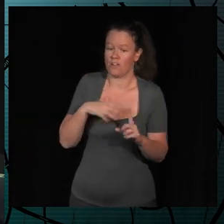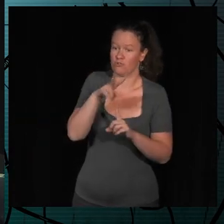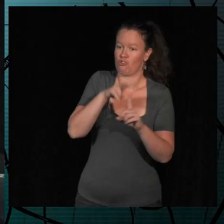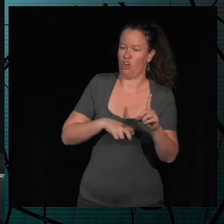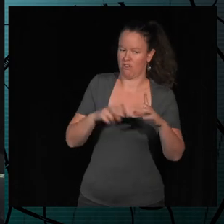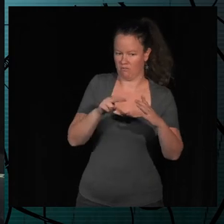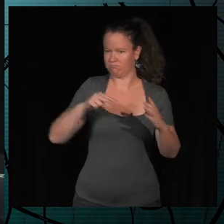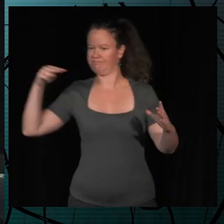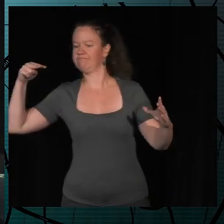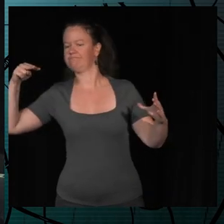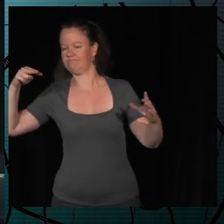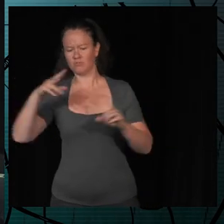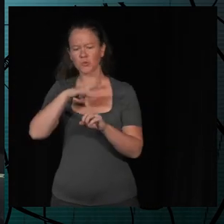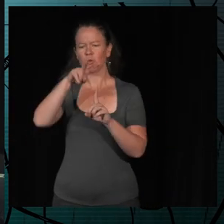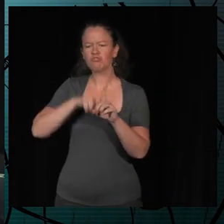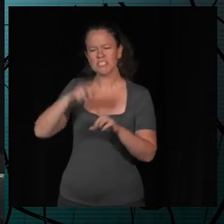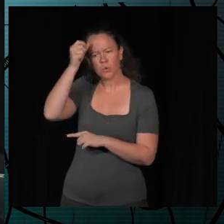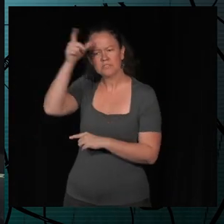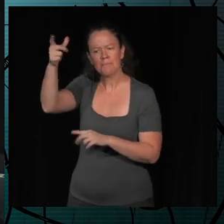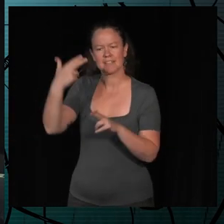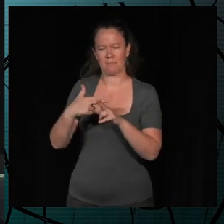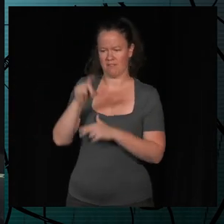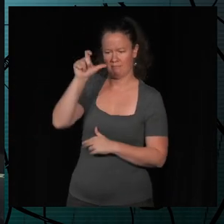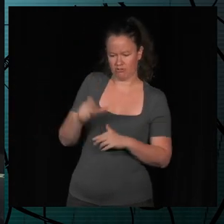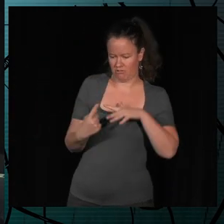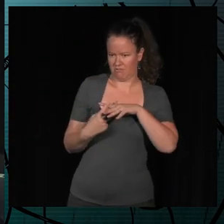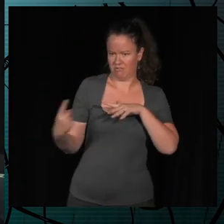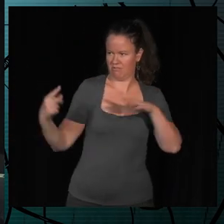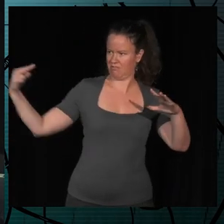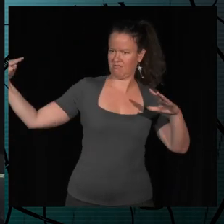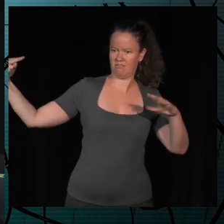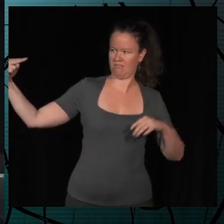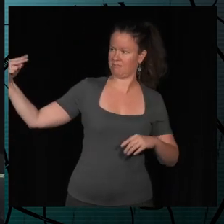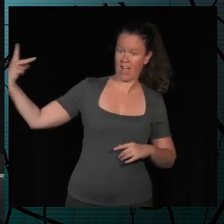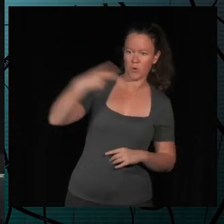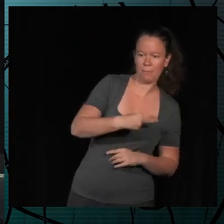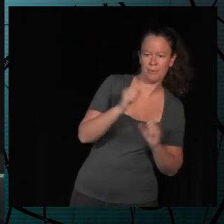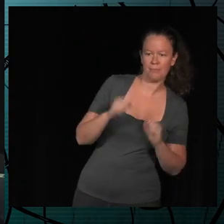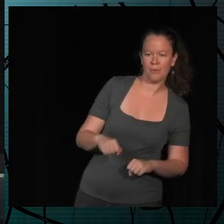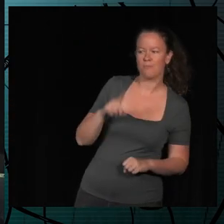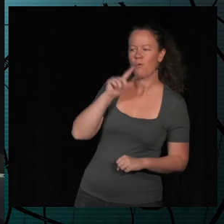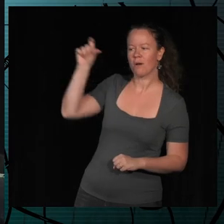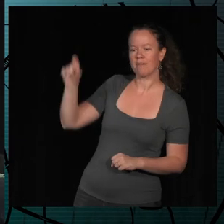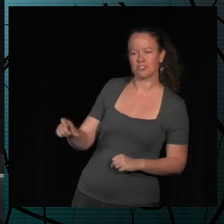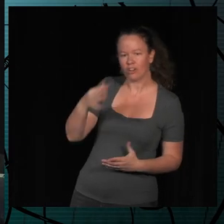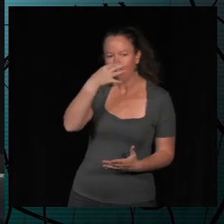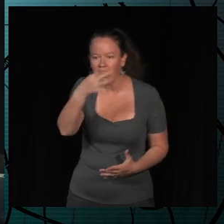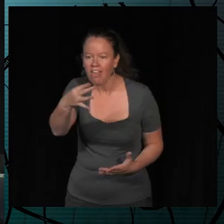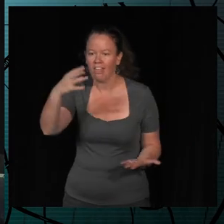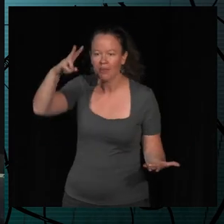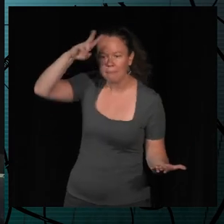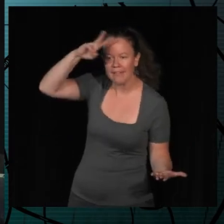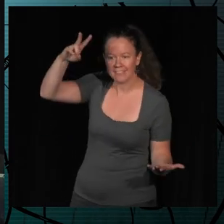marginal séquant quelqu'un extérieur et qui parfois peut couper poser des questions bêtes naïves mais parfois